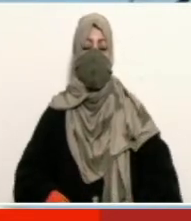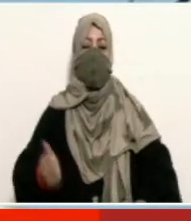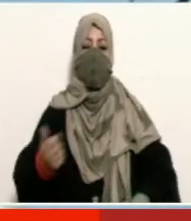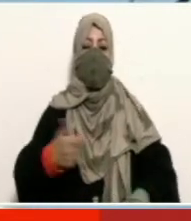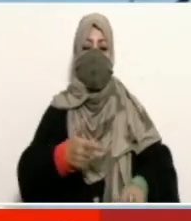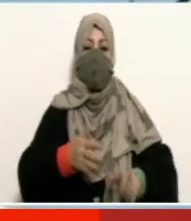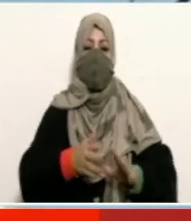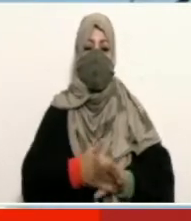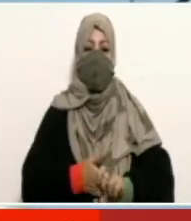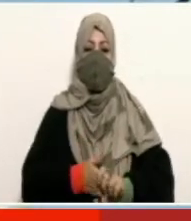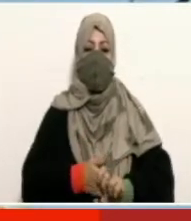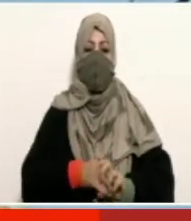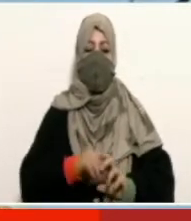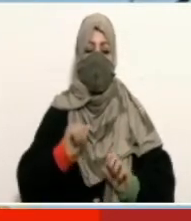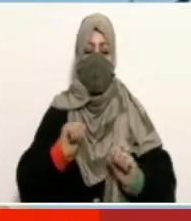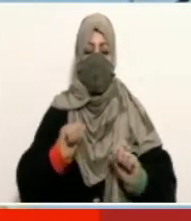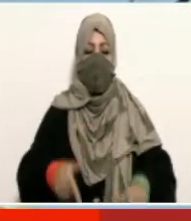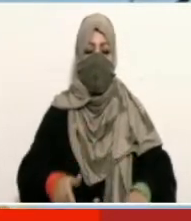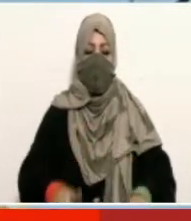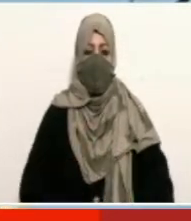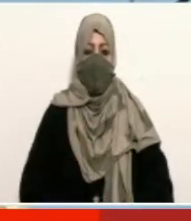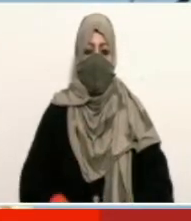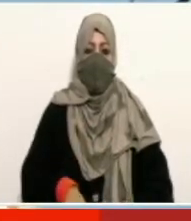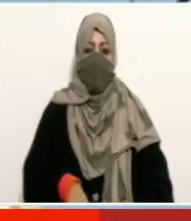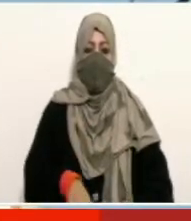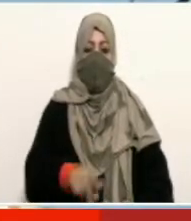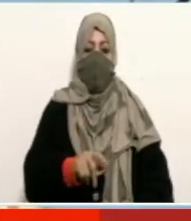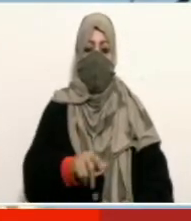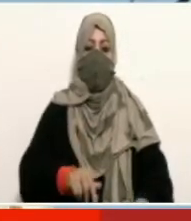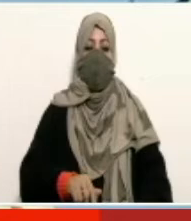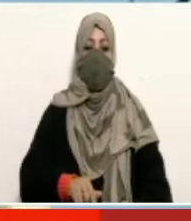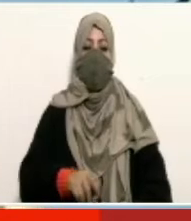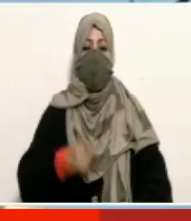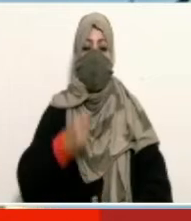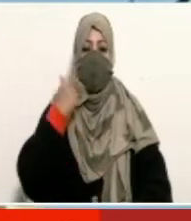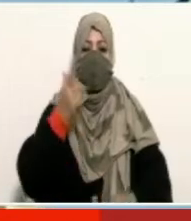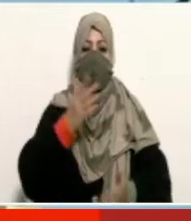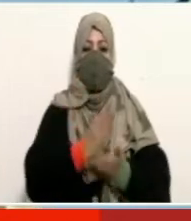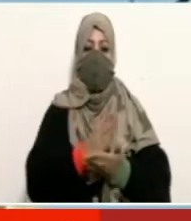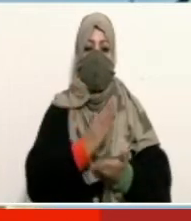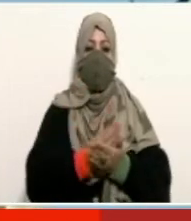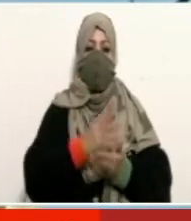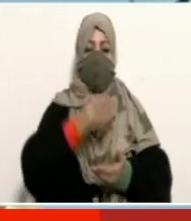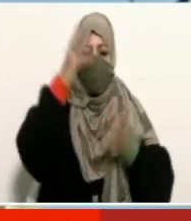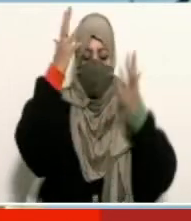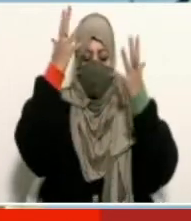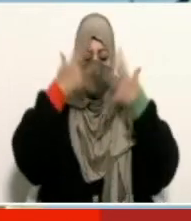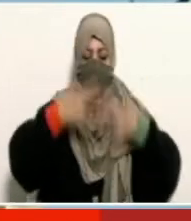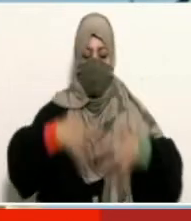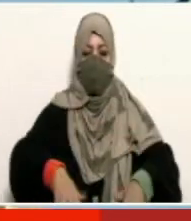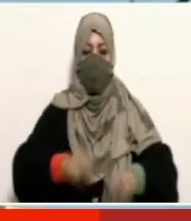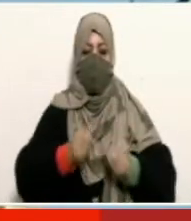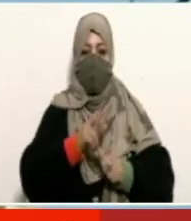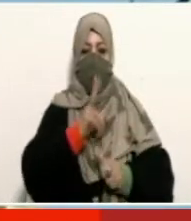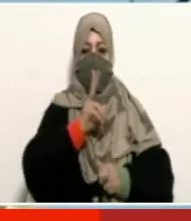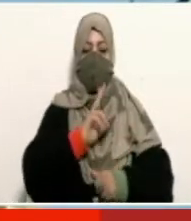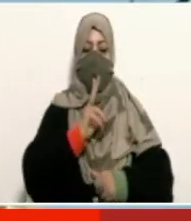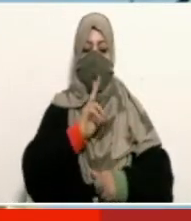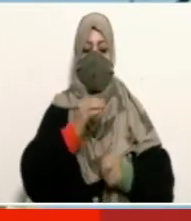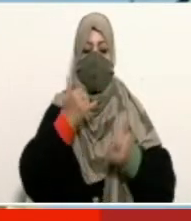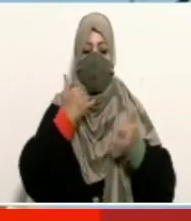ثم الشق الأيسر كذلك يبدأ من الأعلى إلى الأسفل. معنا المتصل الأخ محمد من مزدة.